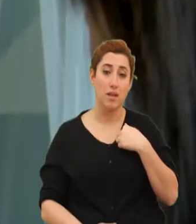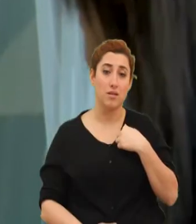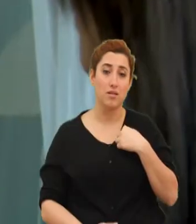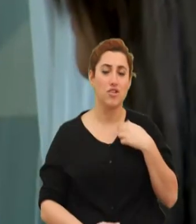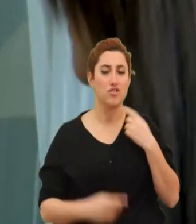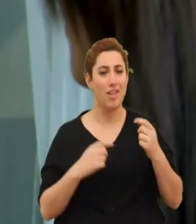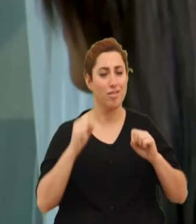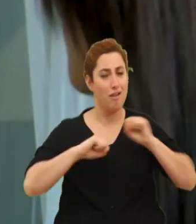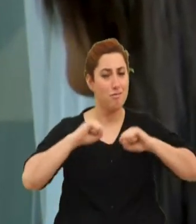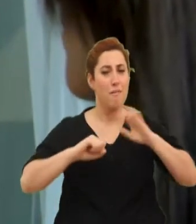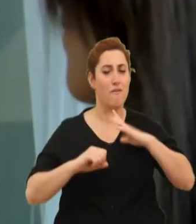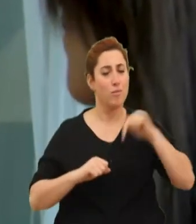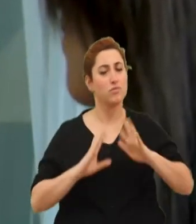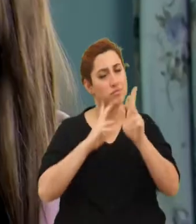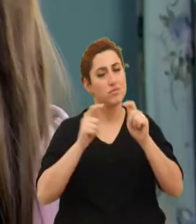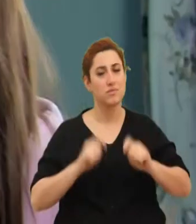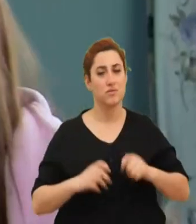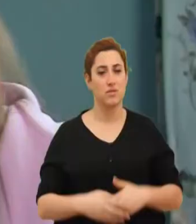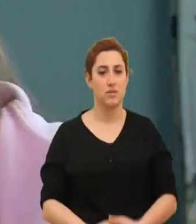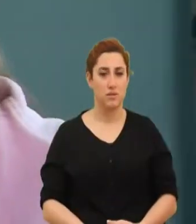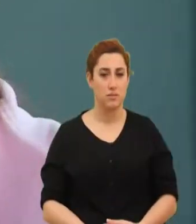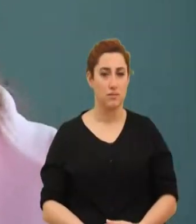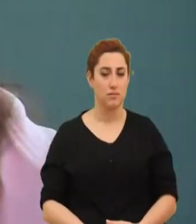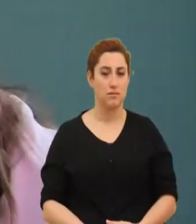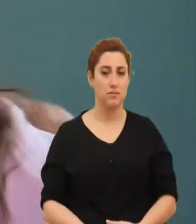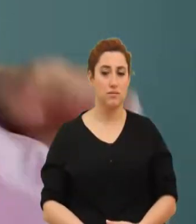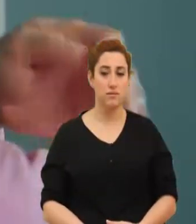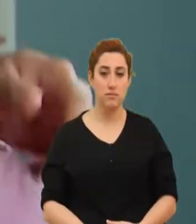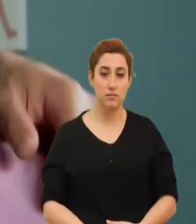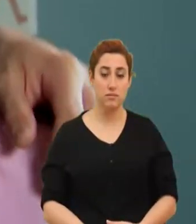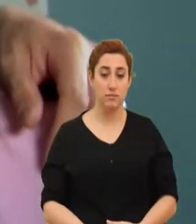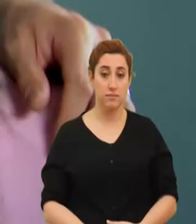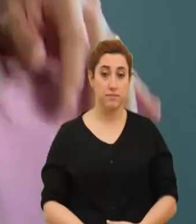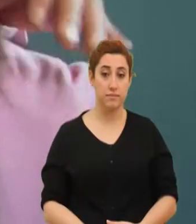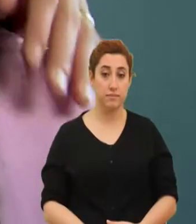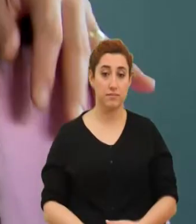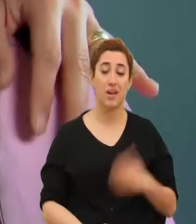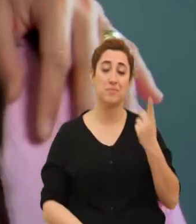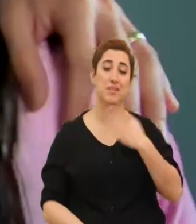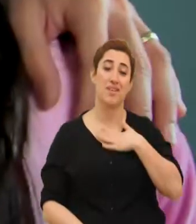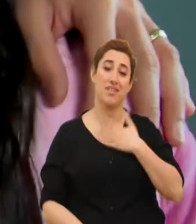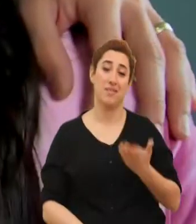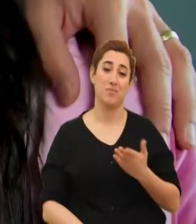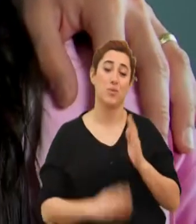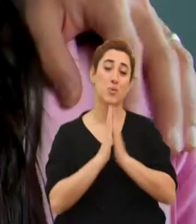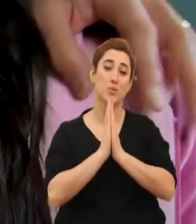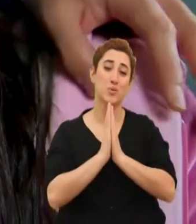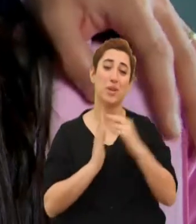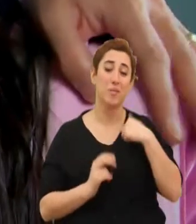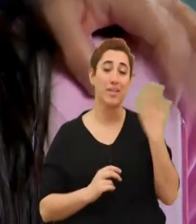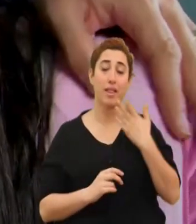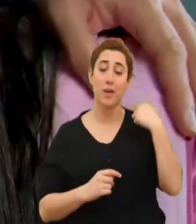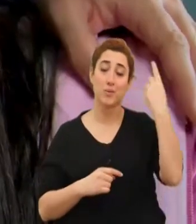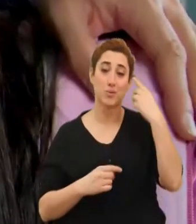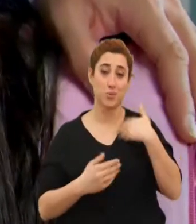ben idmanlıyım ya. Bayağı bir idmanlıyım. Bunu taşıyacağız. Nurhan'ın omzuna yattı. Ah bir tanem ya. Ya özür dilerim.